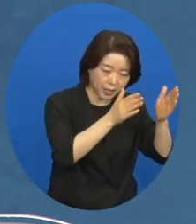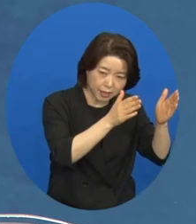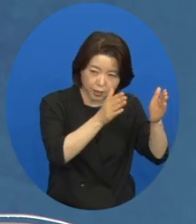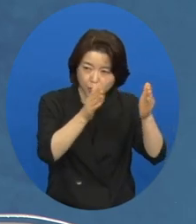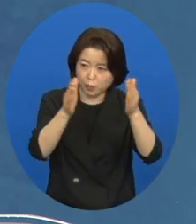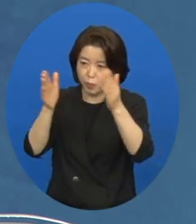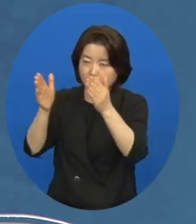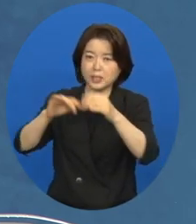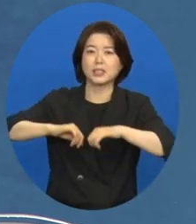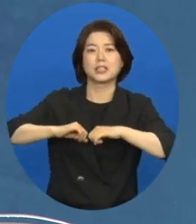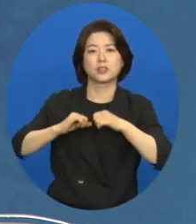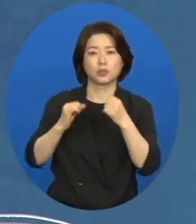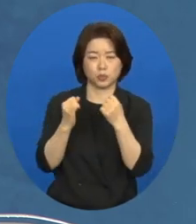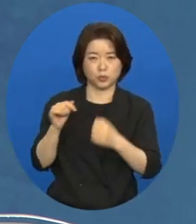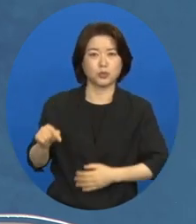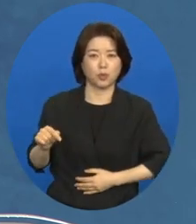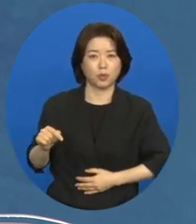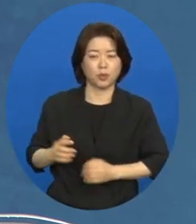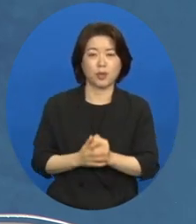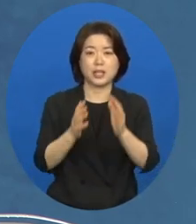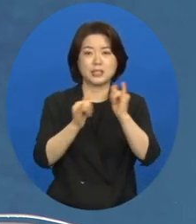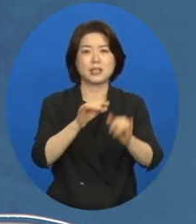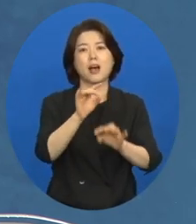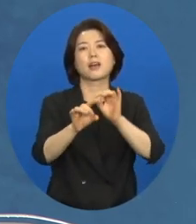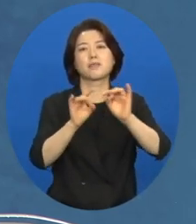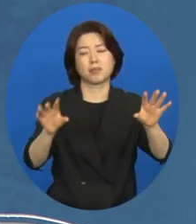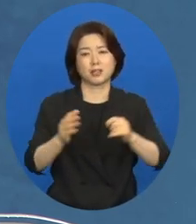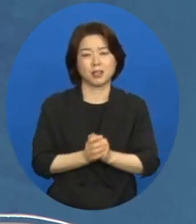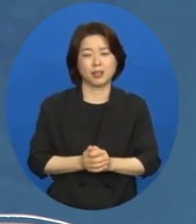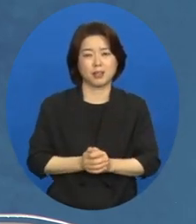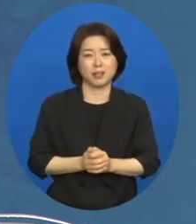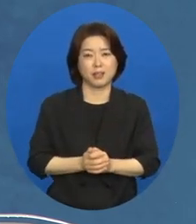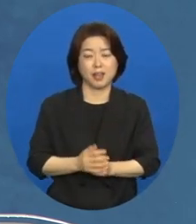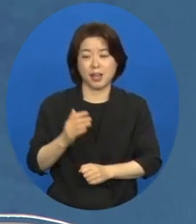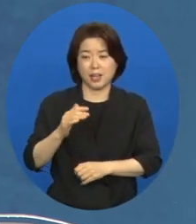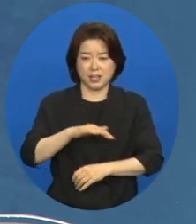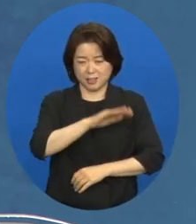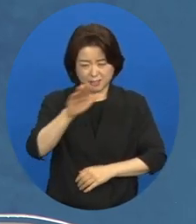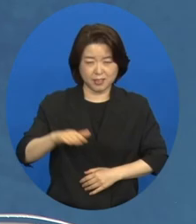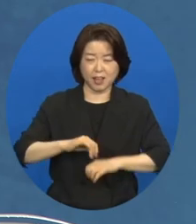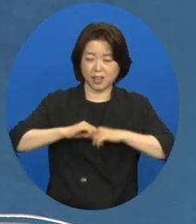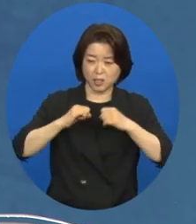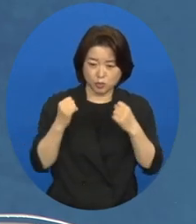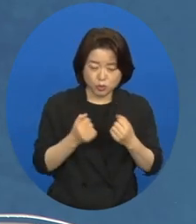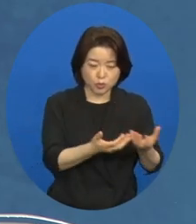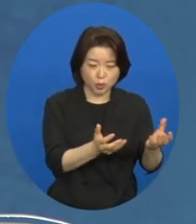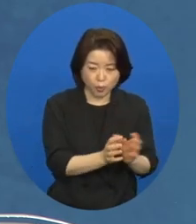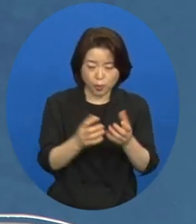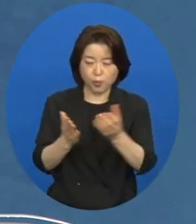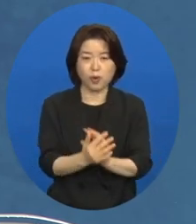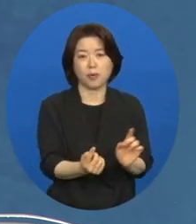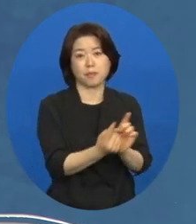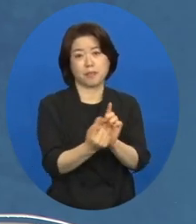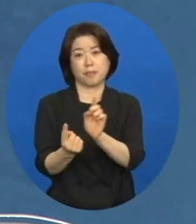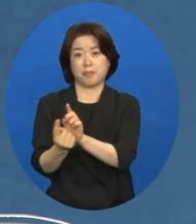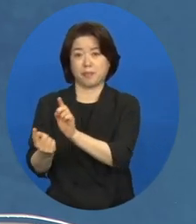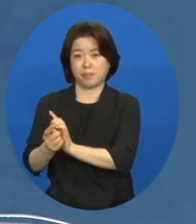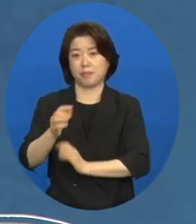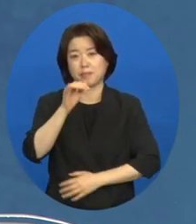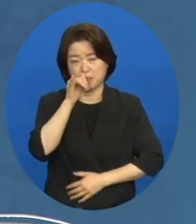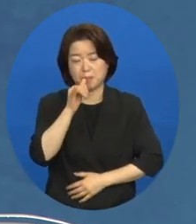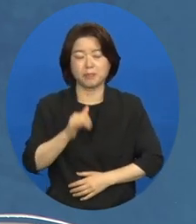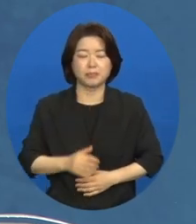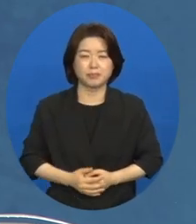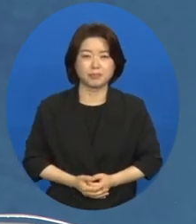순종, 사람마다 각자가 다 이러한 순종의 영역을 마주할 때가 많이 있습니다.